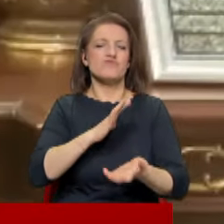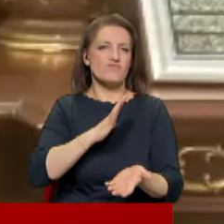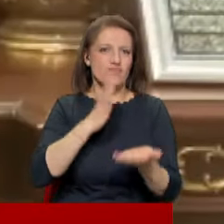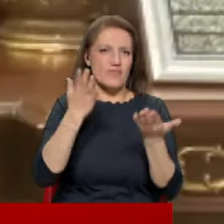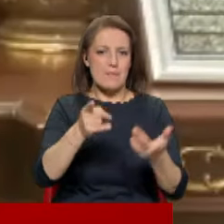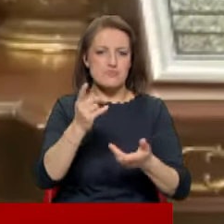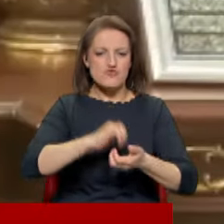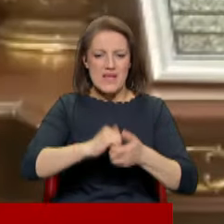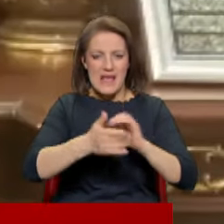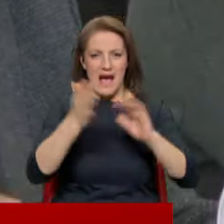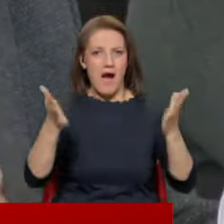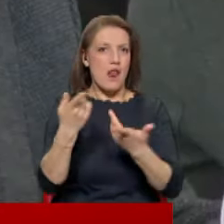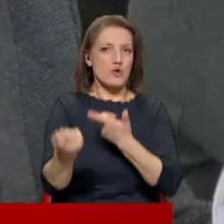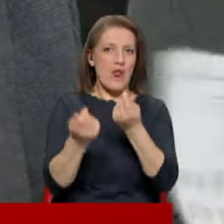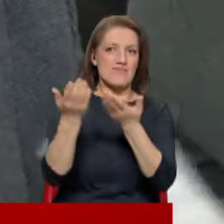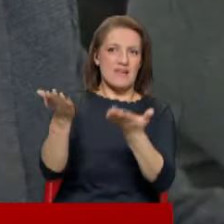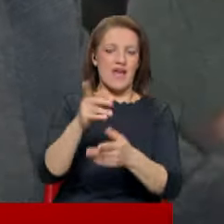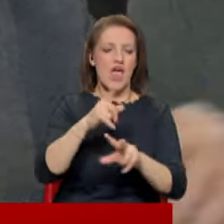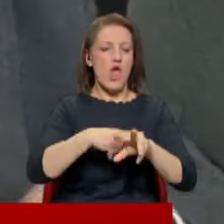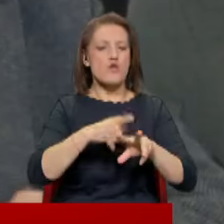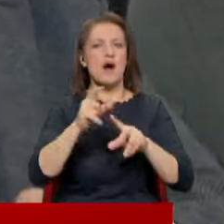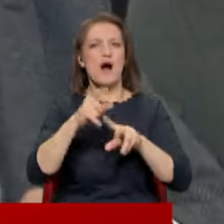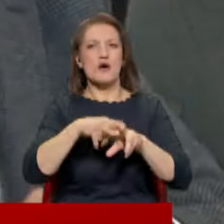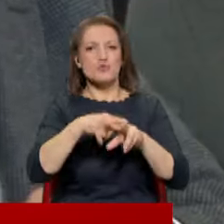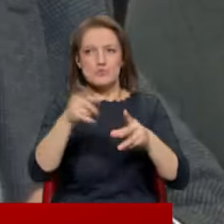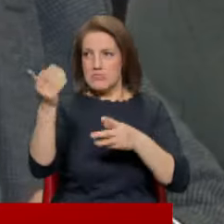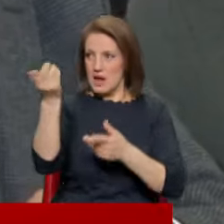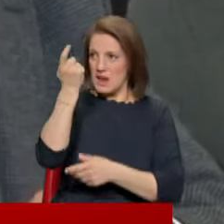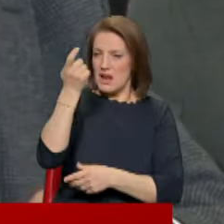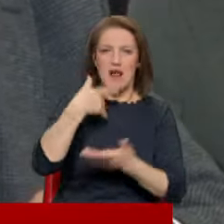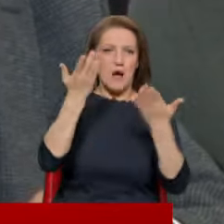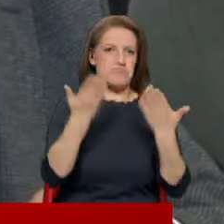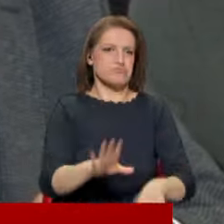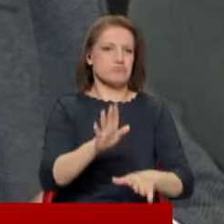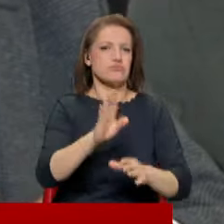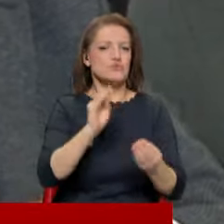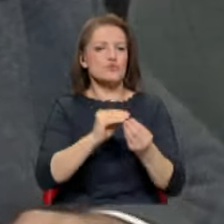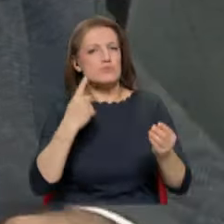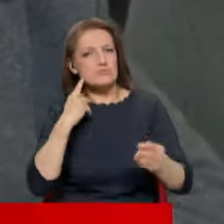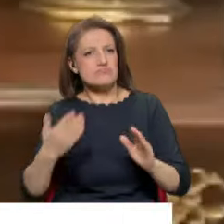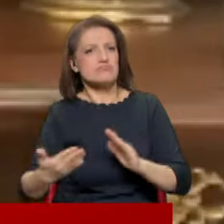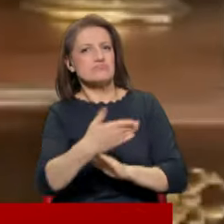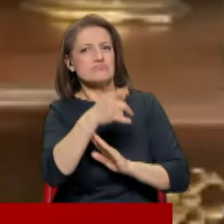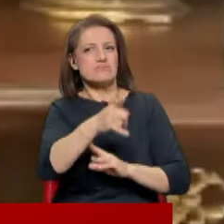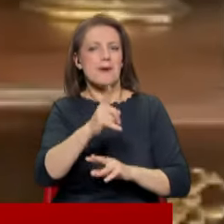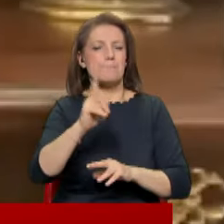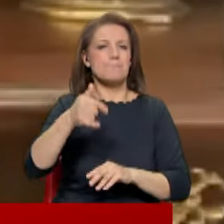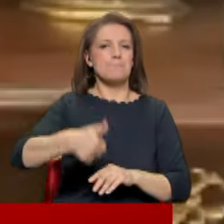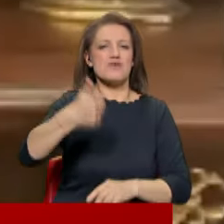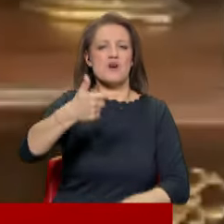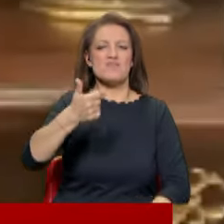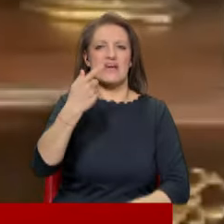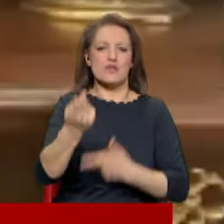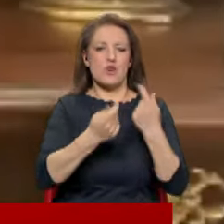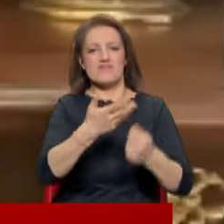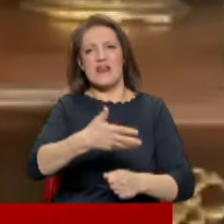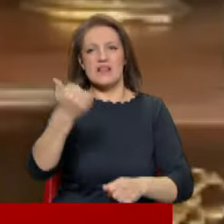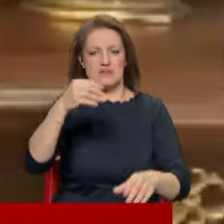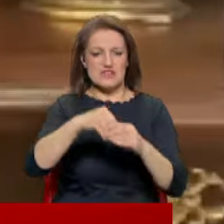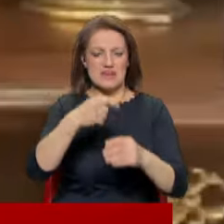çete halen daha görevde. Eyüp Aksu iddiaları reddetti. Suç duyurusunda bulunan Mehmet Yiğiner'in başkan vekilliği görevinden alındığı